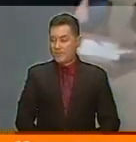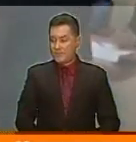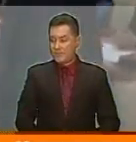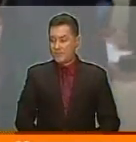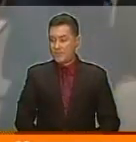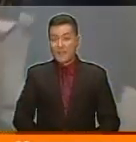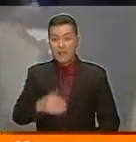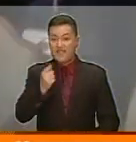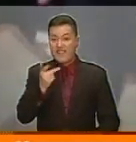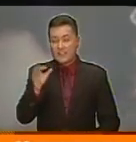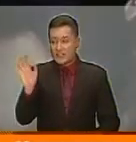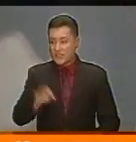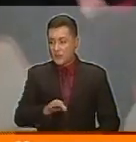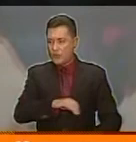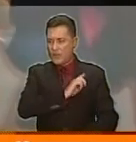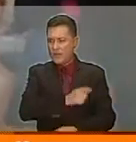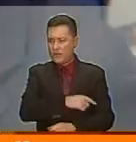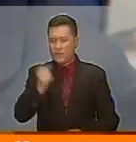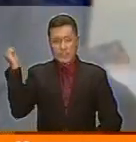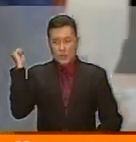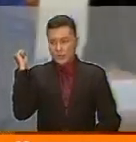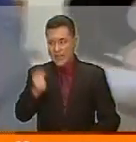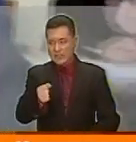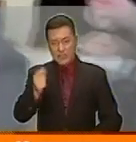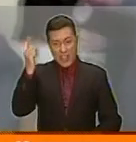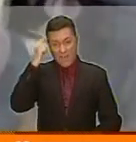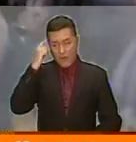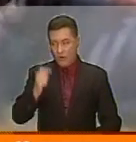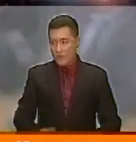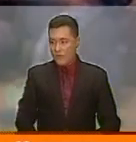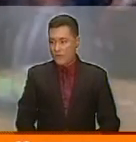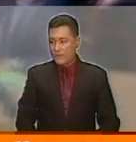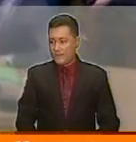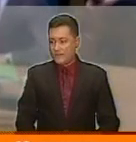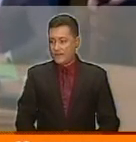Лічені секунди і потужний удар з ноги в голову.